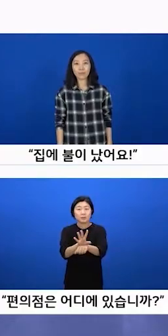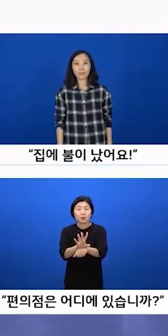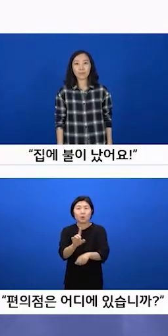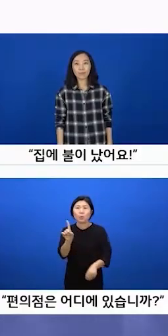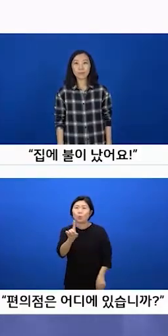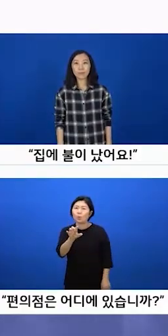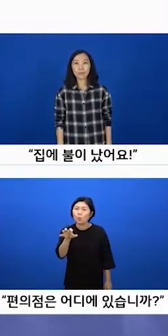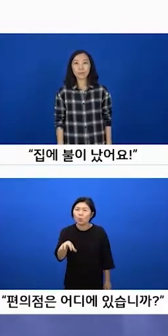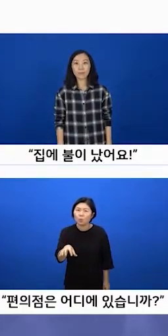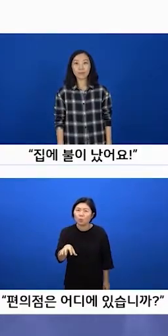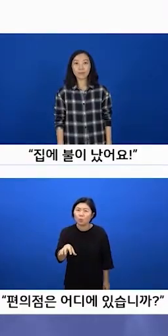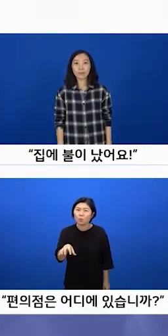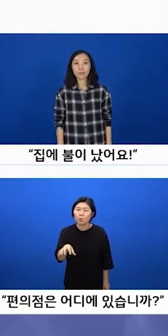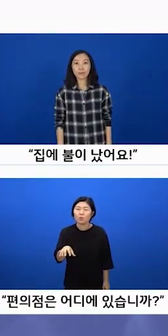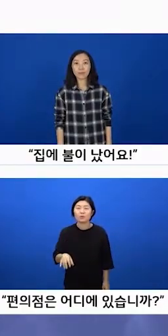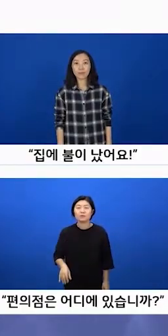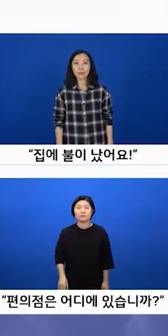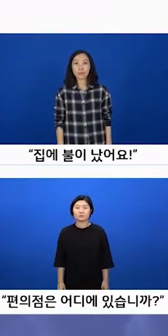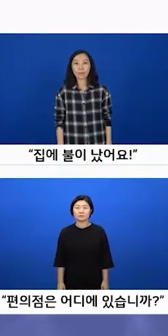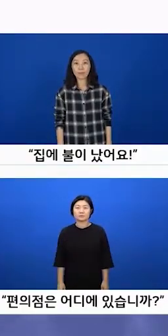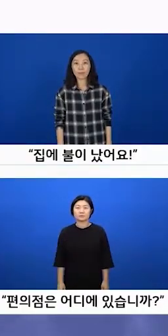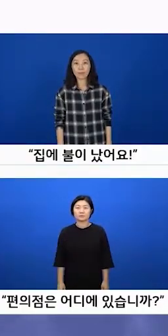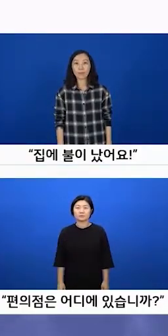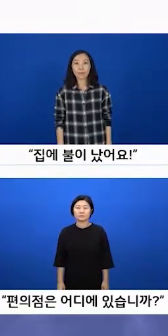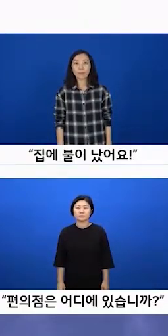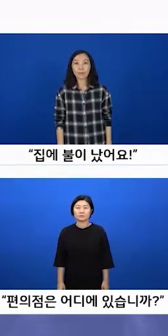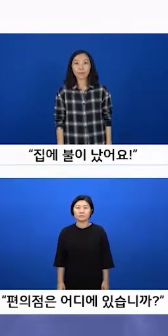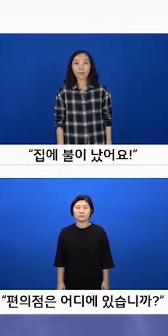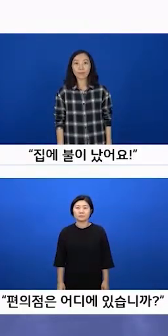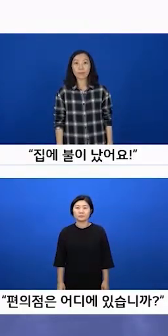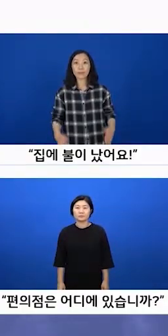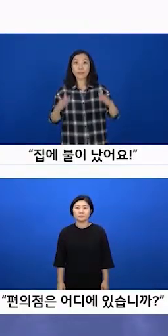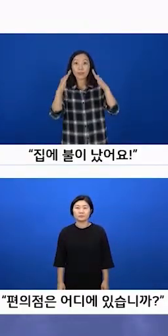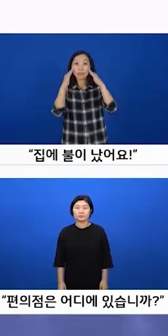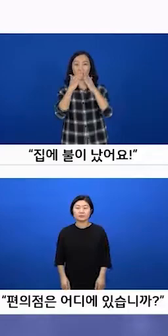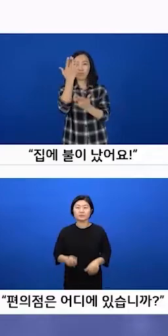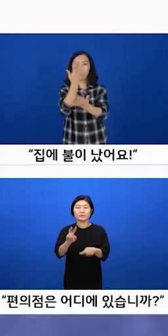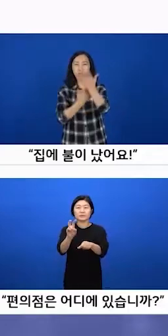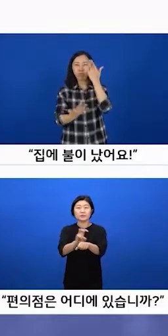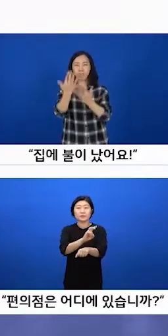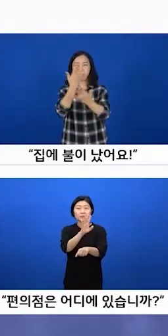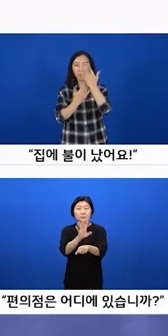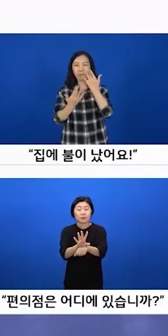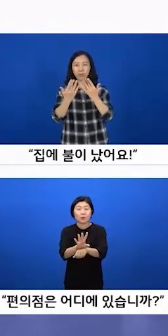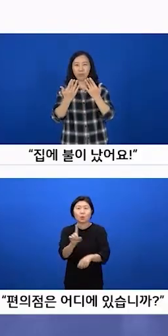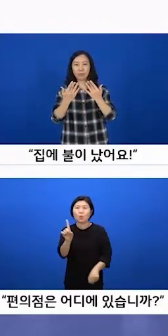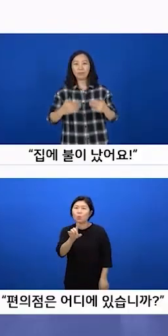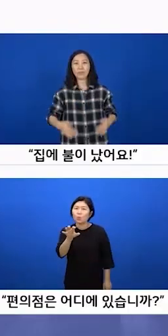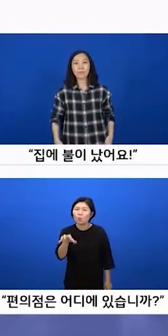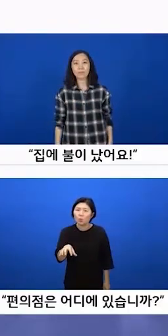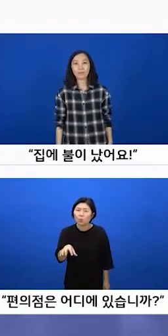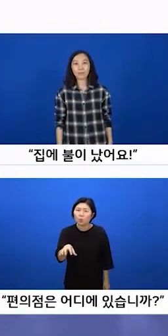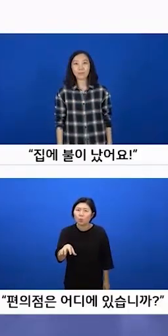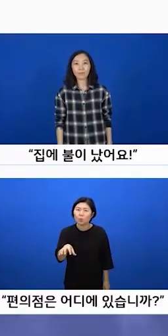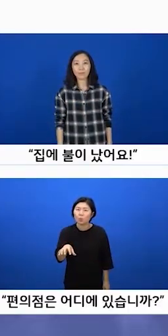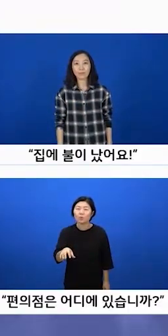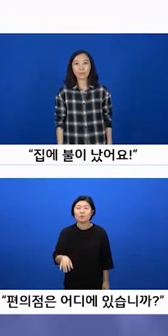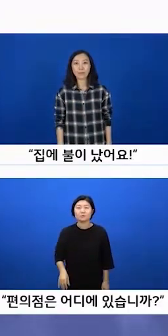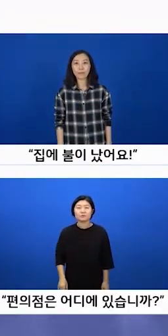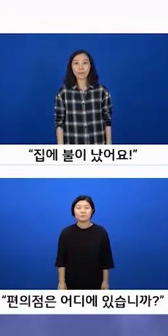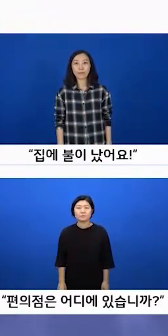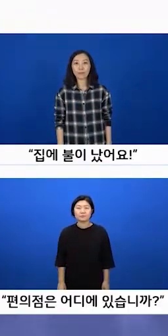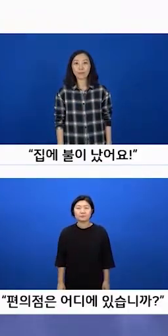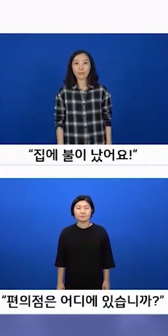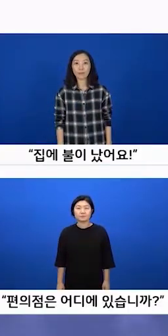도메인은 위급상황 도메인과 공항 내 시설 안내 도메인이었습니다. 위급상황 도메인 같은 경우에는 위급상황 시 도움 요청을 위한